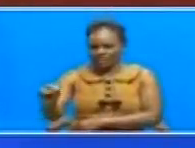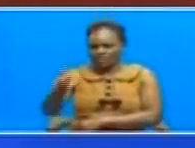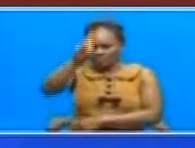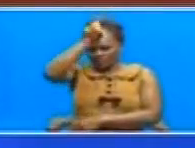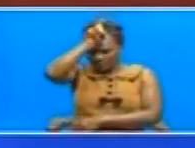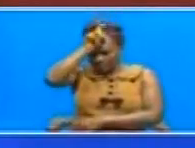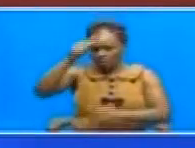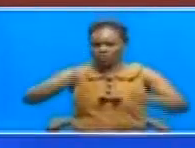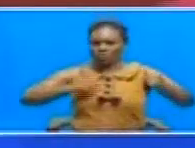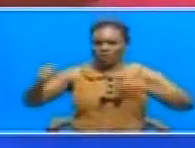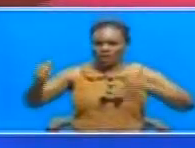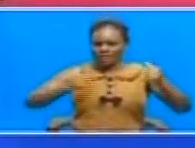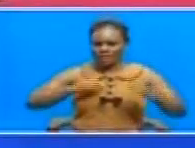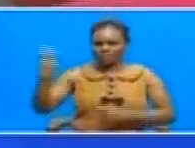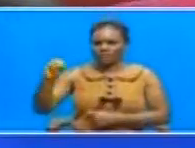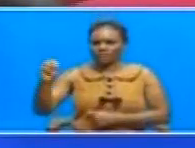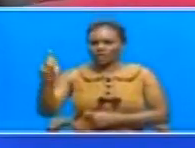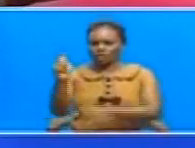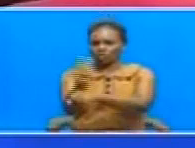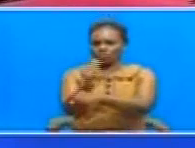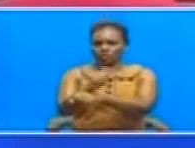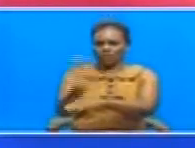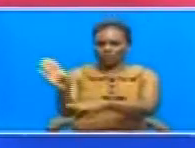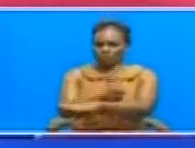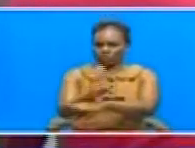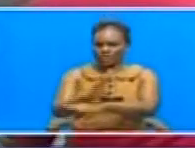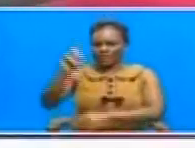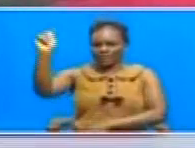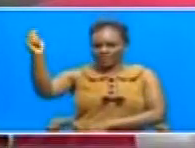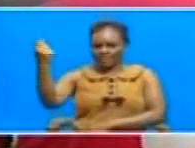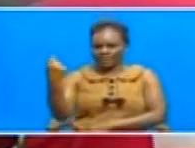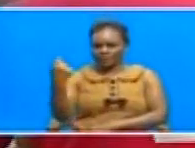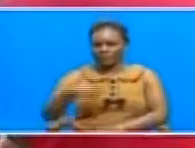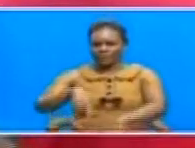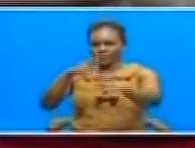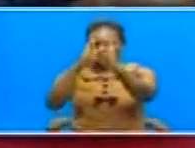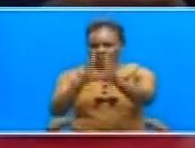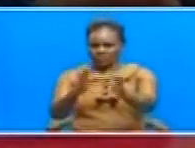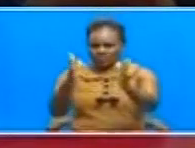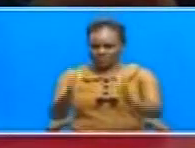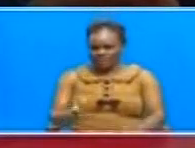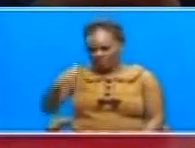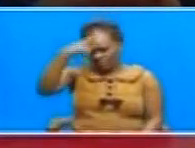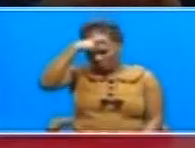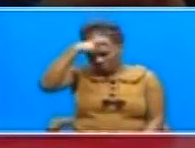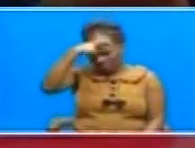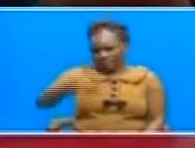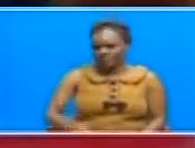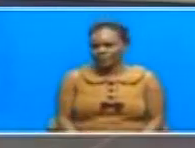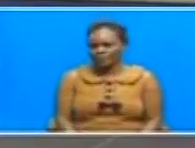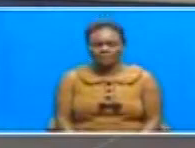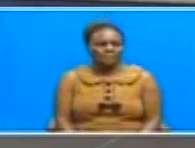Misri ni Rwanda, Mauritius, Tunisia, Botswana na Kenya. Moses Wahisi, KTN Michezo.